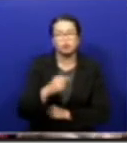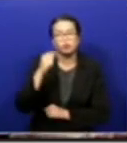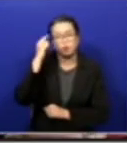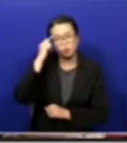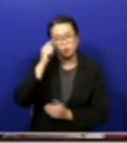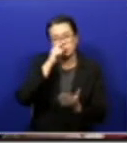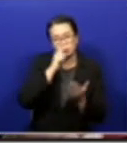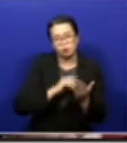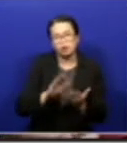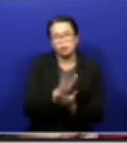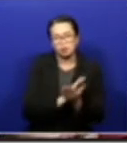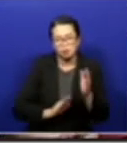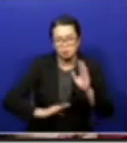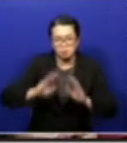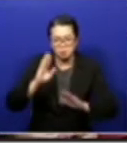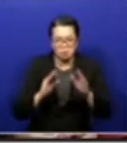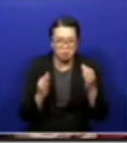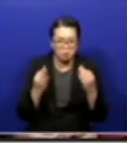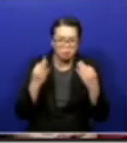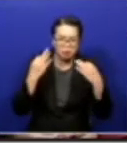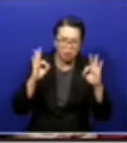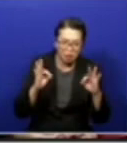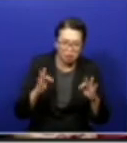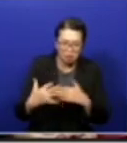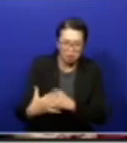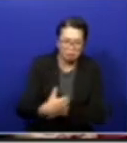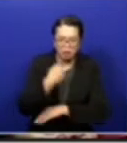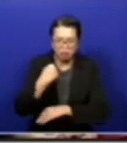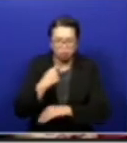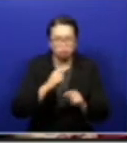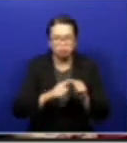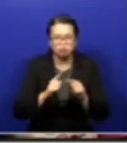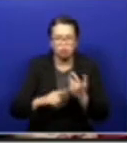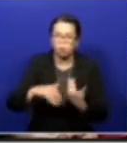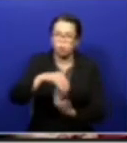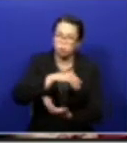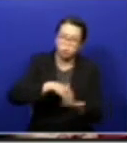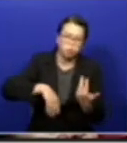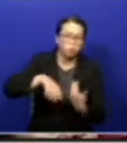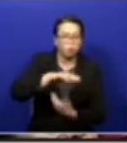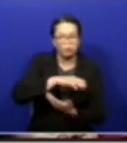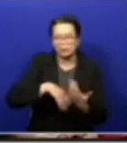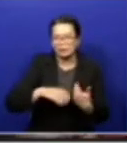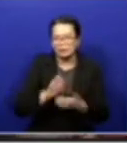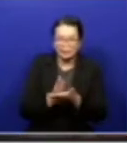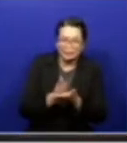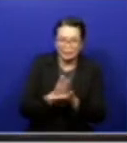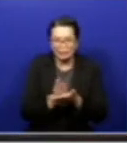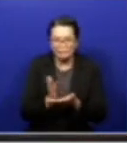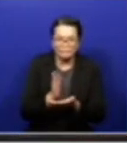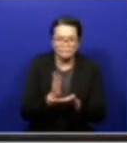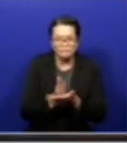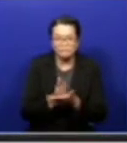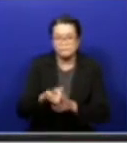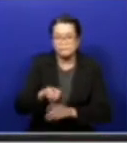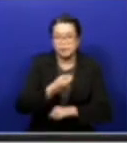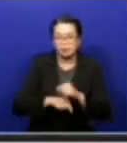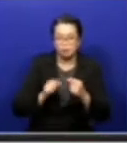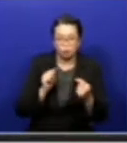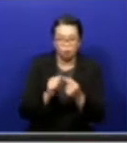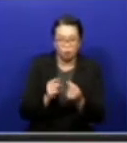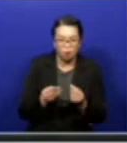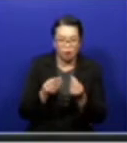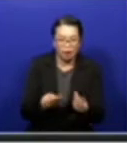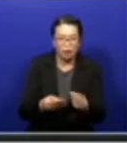ธิปไตยเผด็จการวนเวียนอยู่กฎหมายเหล่านี้มันจึงแบบเป็นครึ่งๆแบบนี้แล้วการปฏิบัติต่อประชาชนได้ถูกละเ